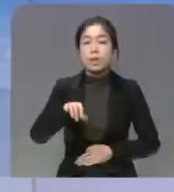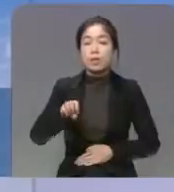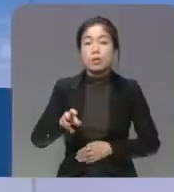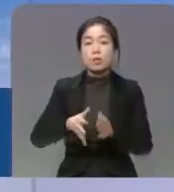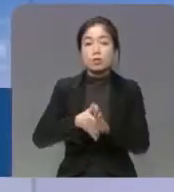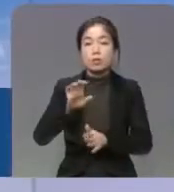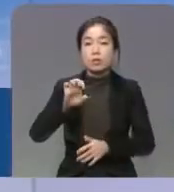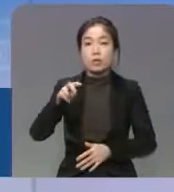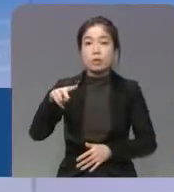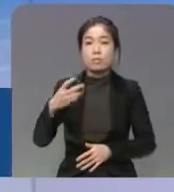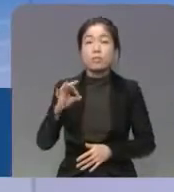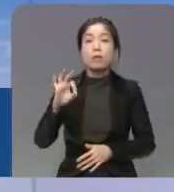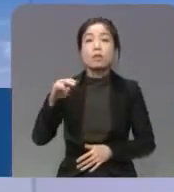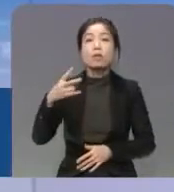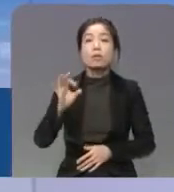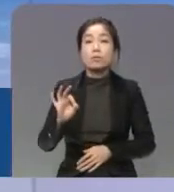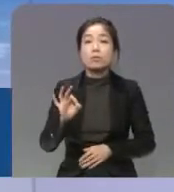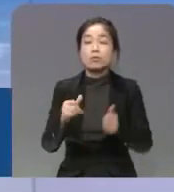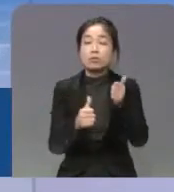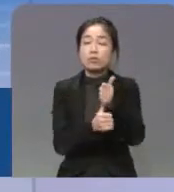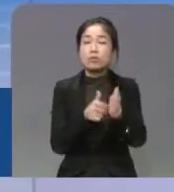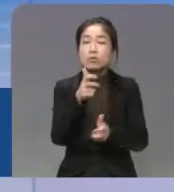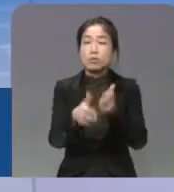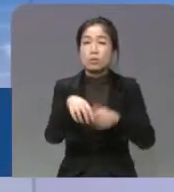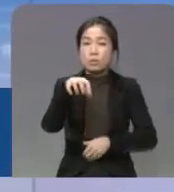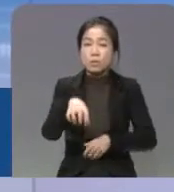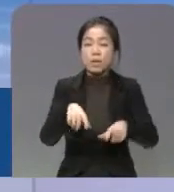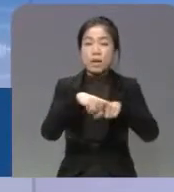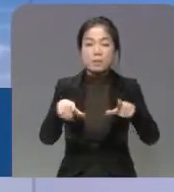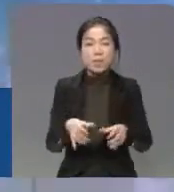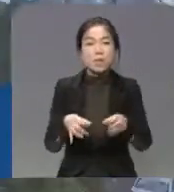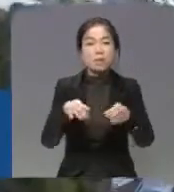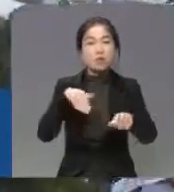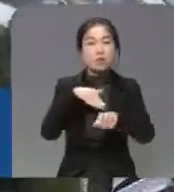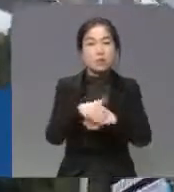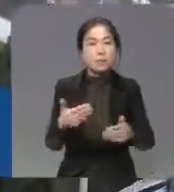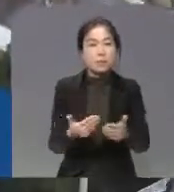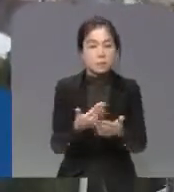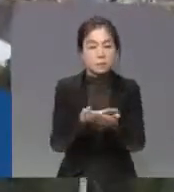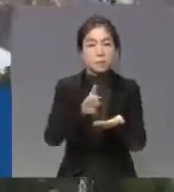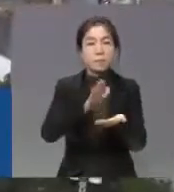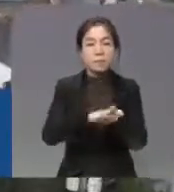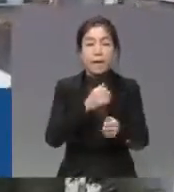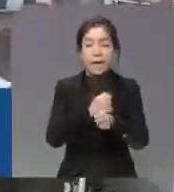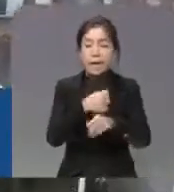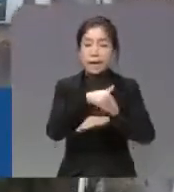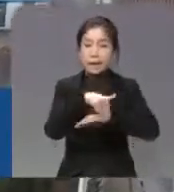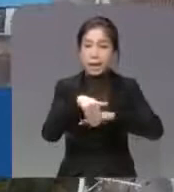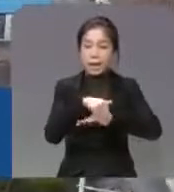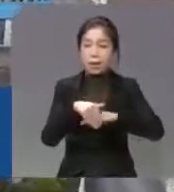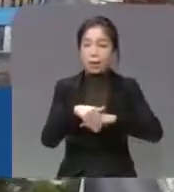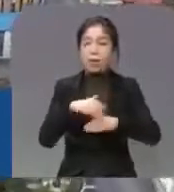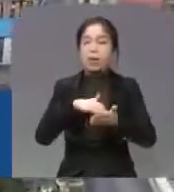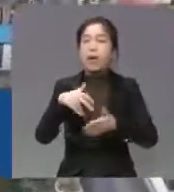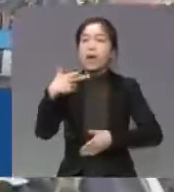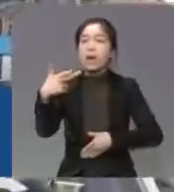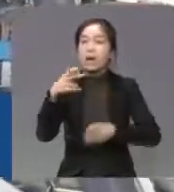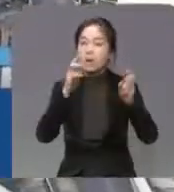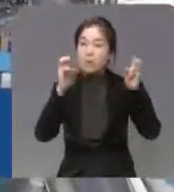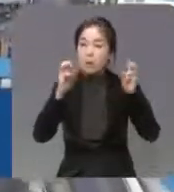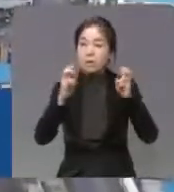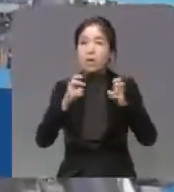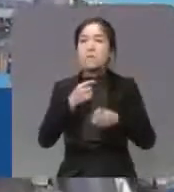광주시가 평동 준공업 지역을 민간 투자 방식으로 개발하기로 한 가운데 17개 업체가 사업 의향서를